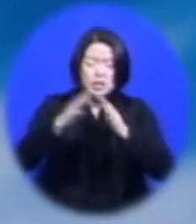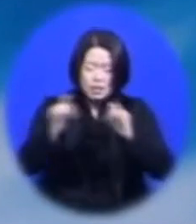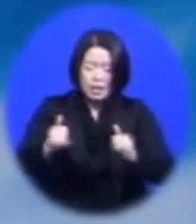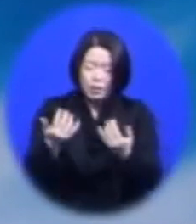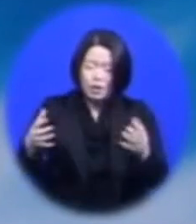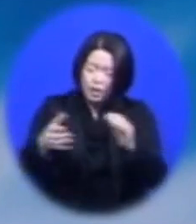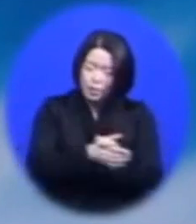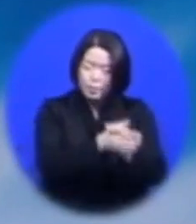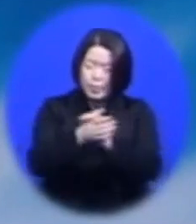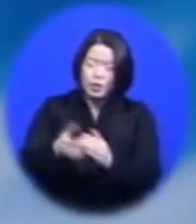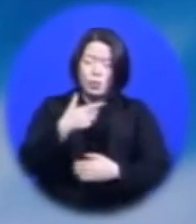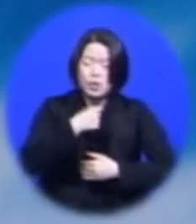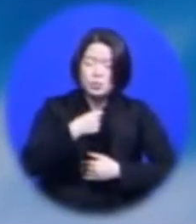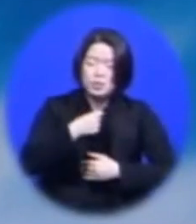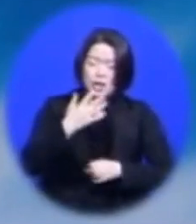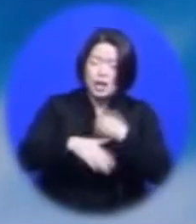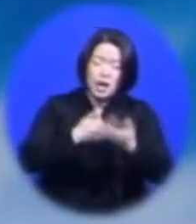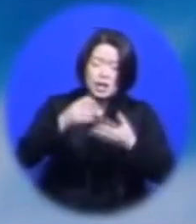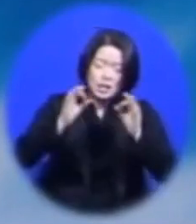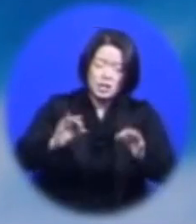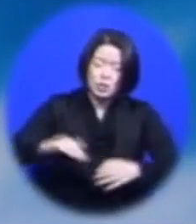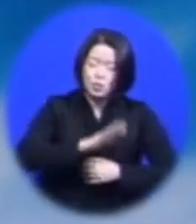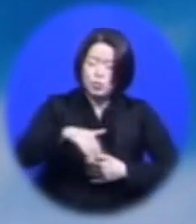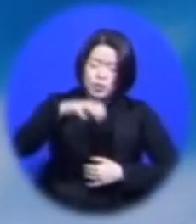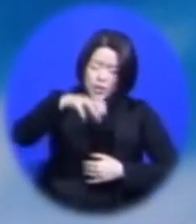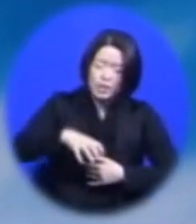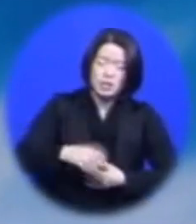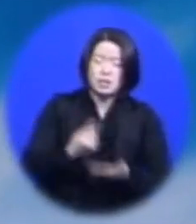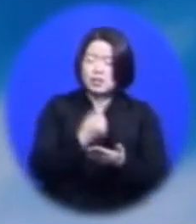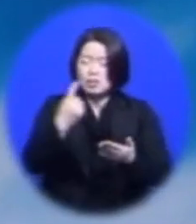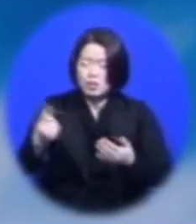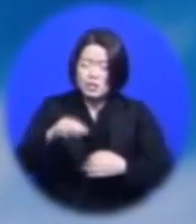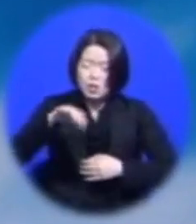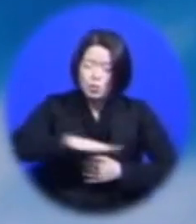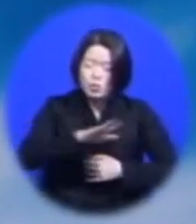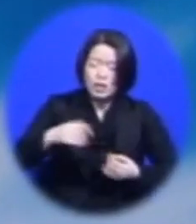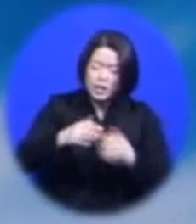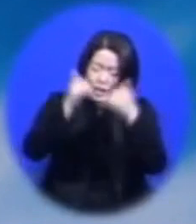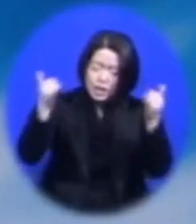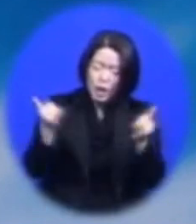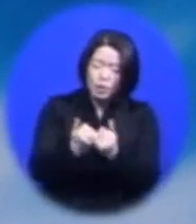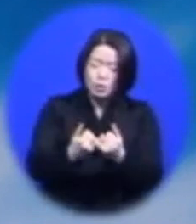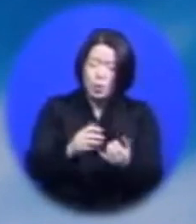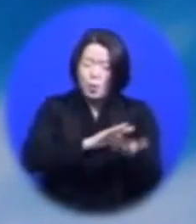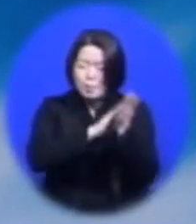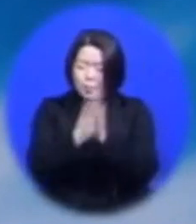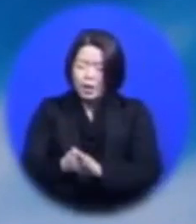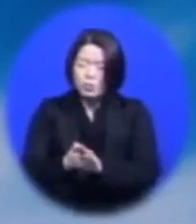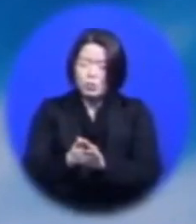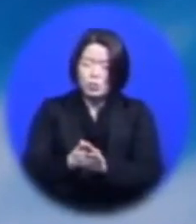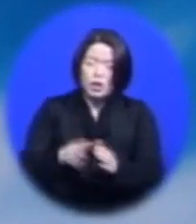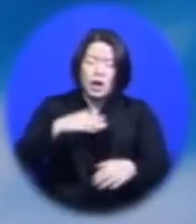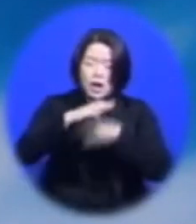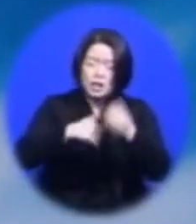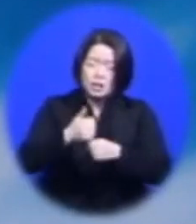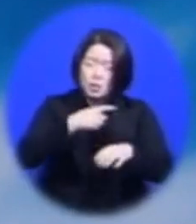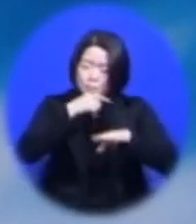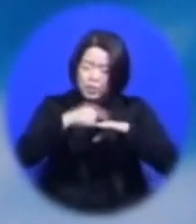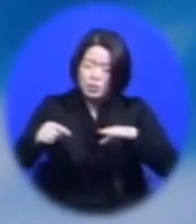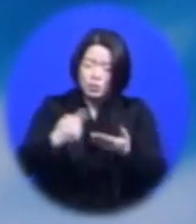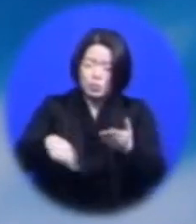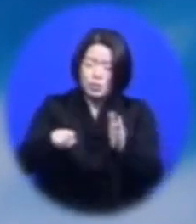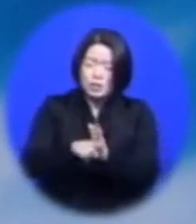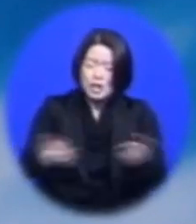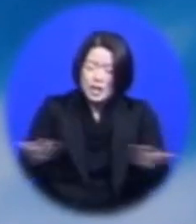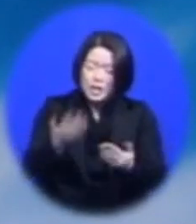원하며 하나님 이제는 저희들의 차원에서 떠나서 우리가 이 사회도 변화시키고 하나님 민족을 위해서도 우리가 일할